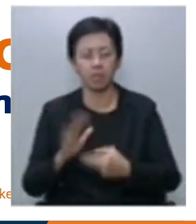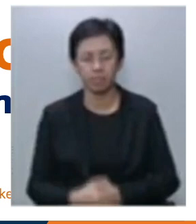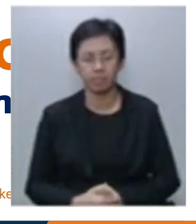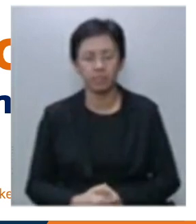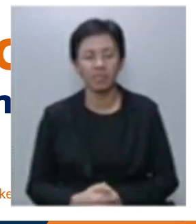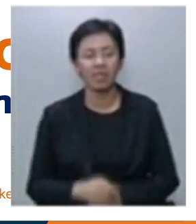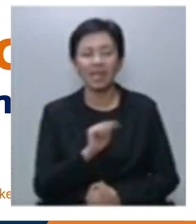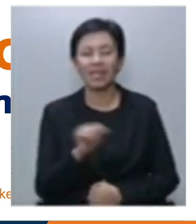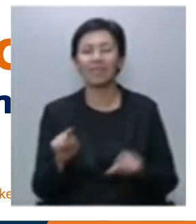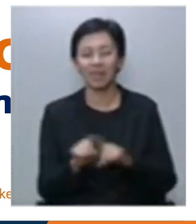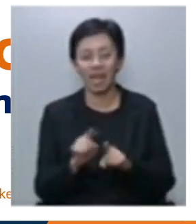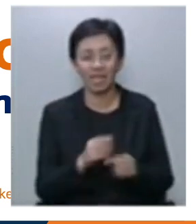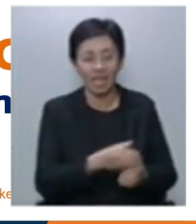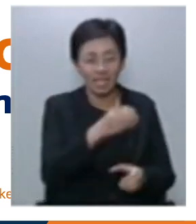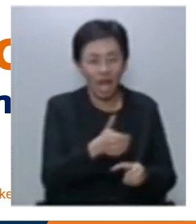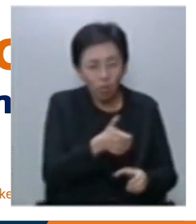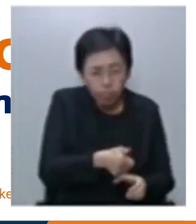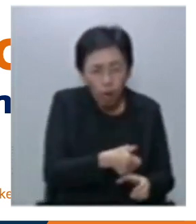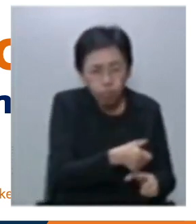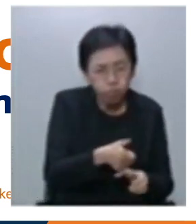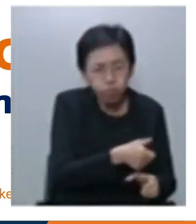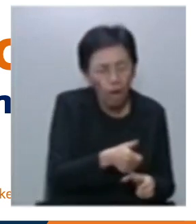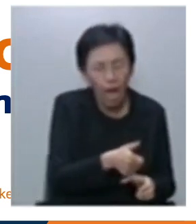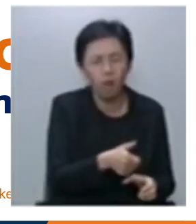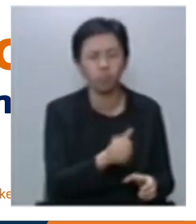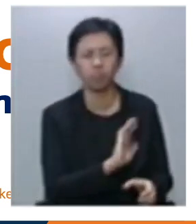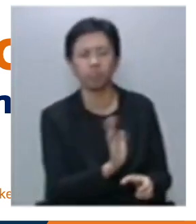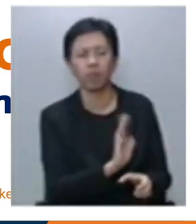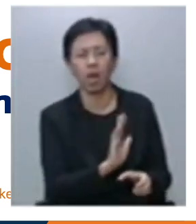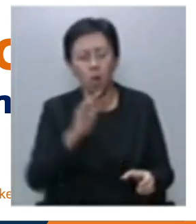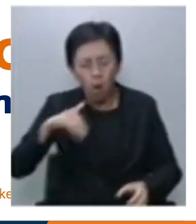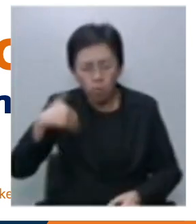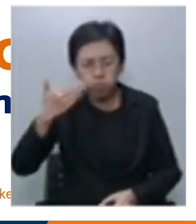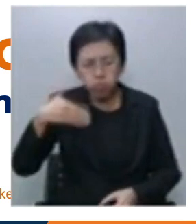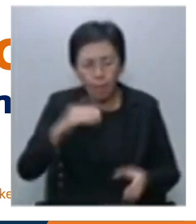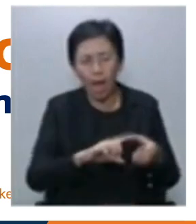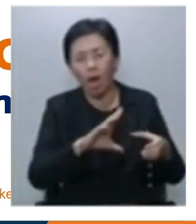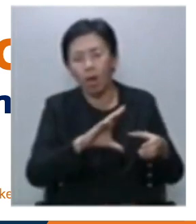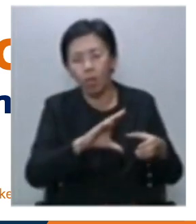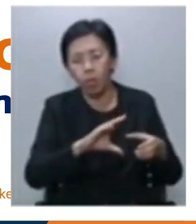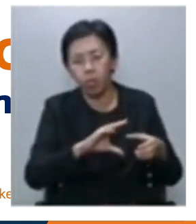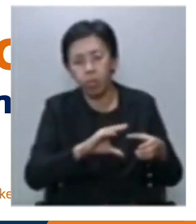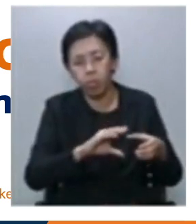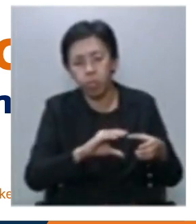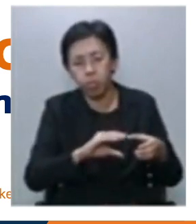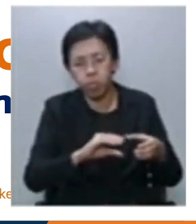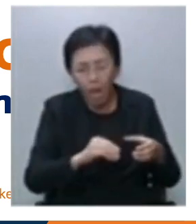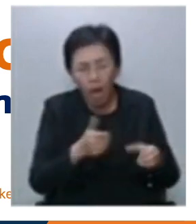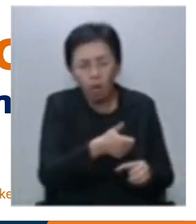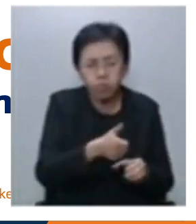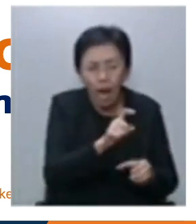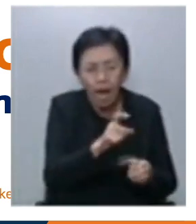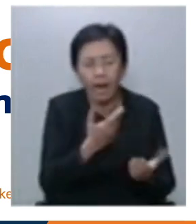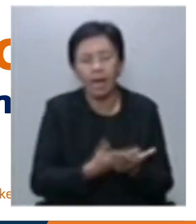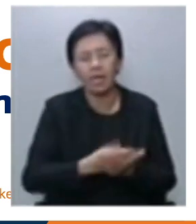เหมือนกันอีกอย่างนึงคือถังดับเพลิงซื้อมานะครับเราไม่ใช้งานมันถึงวันนึงเคมีในถังก็จะหมดไปเราก็จะต้องเสียค่าใช้